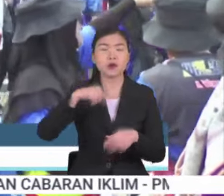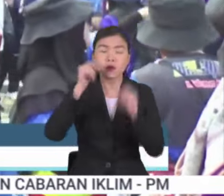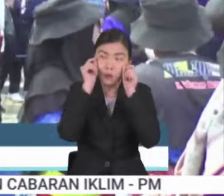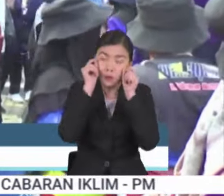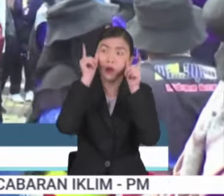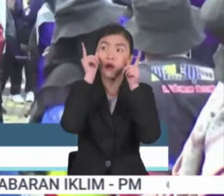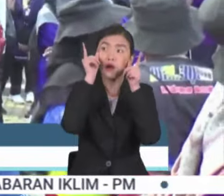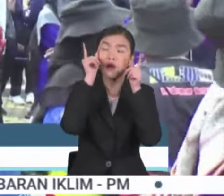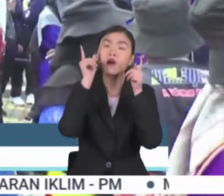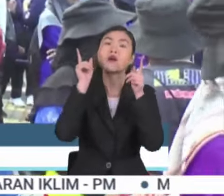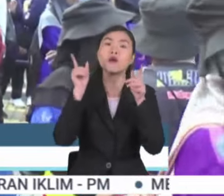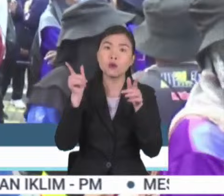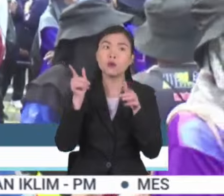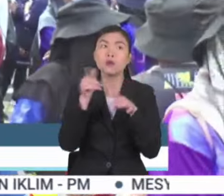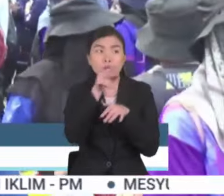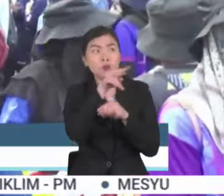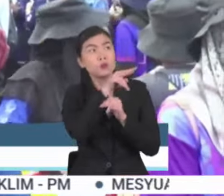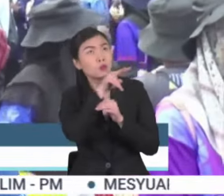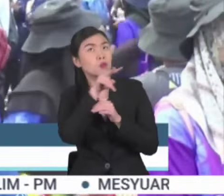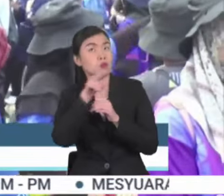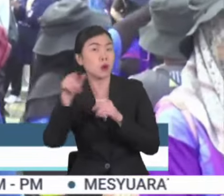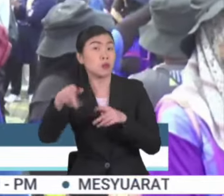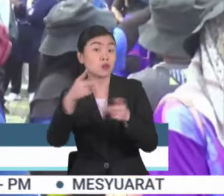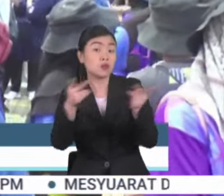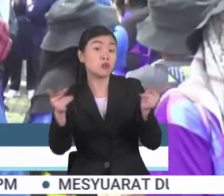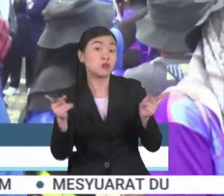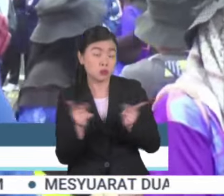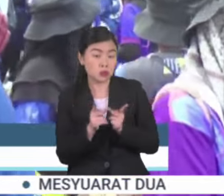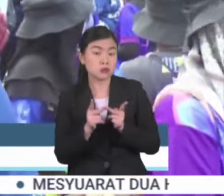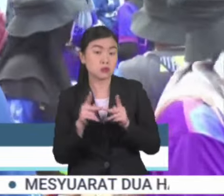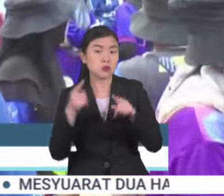like, kita sedar that okay, these are the places and this is how